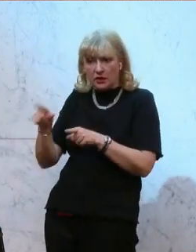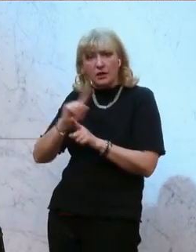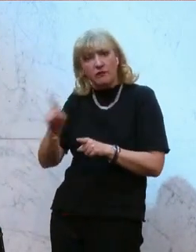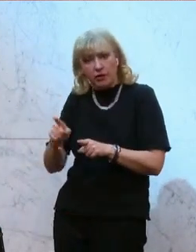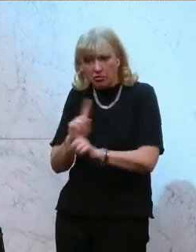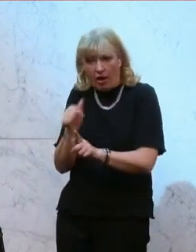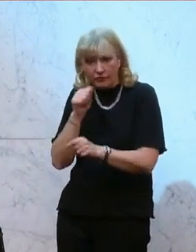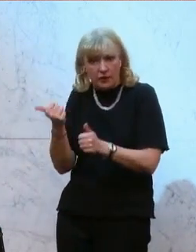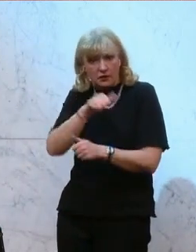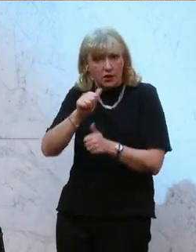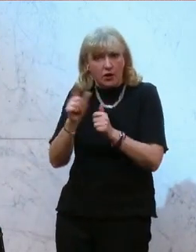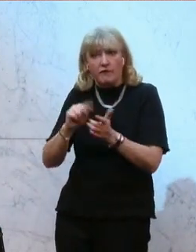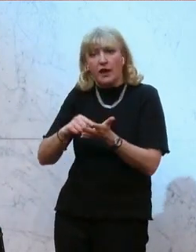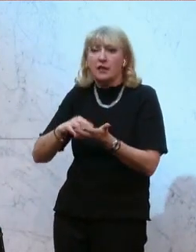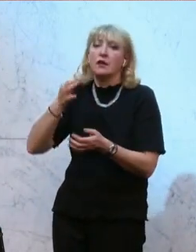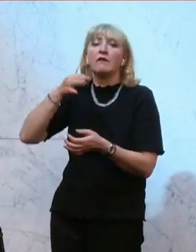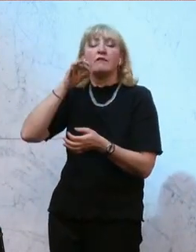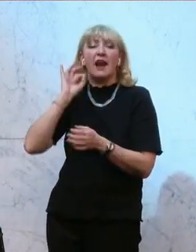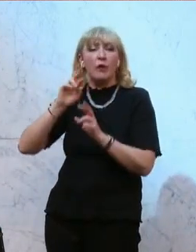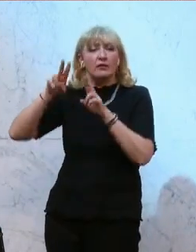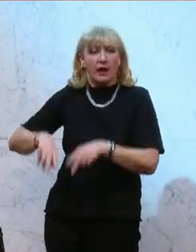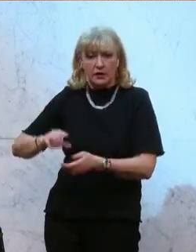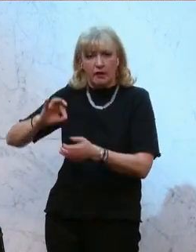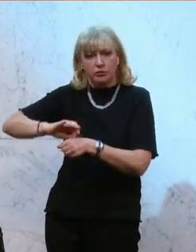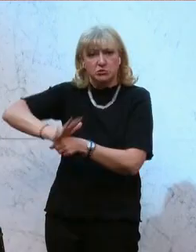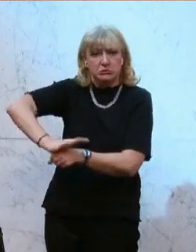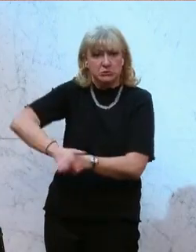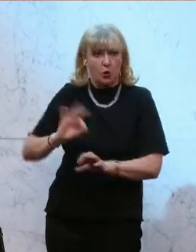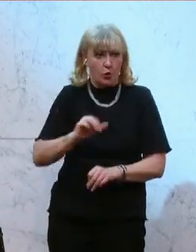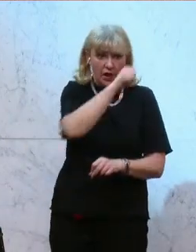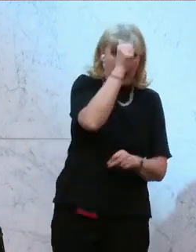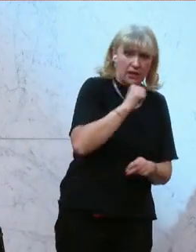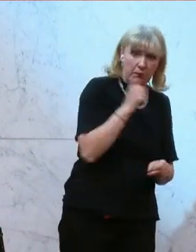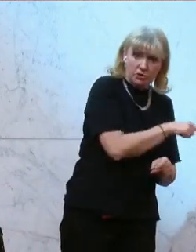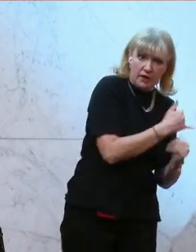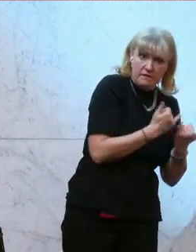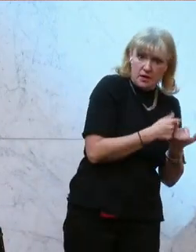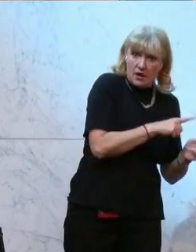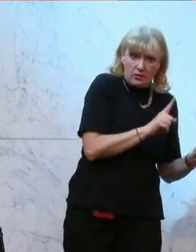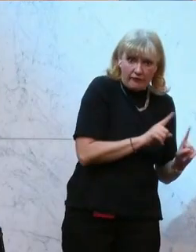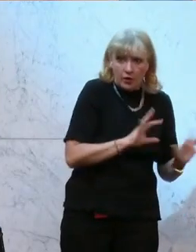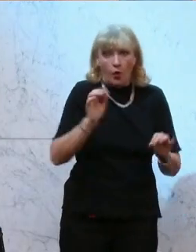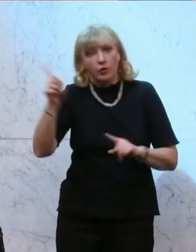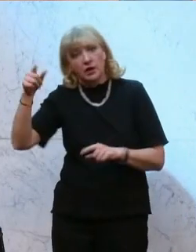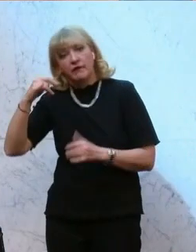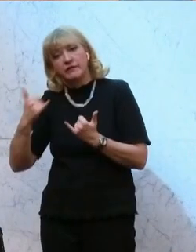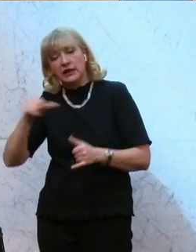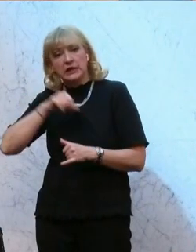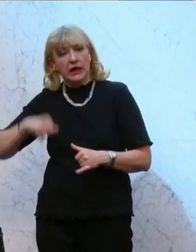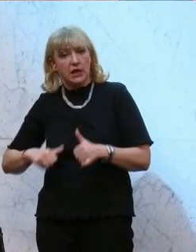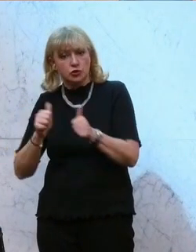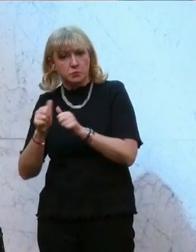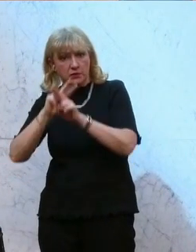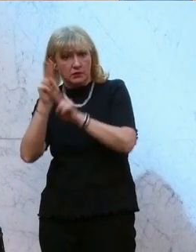mit Füßen treten? Oder aus dem Iran oder aus Aserbaidschan? Dürfen als nächstes die Chinesen nicht mehr an